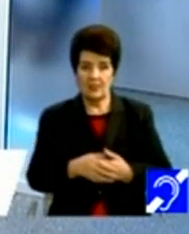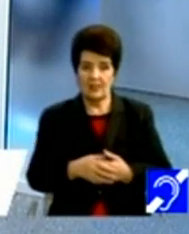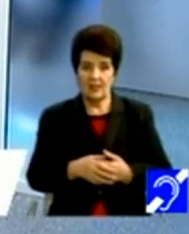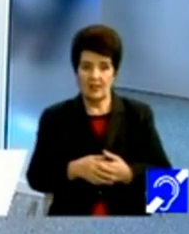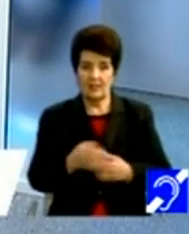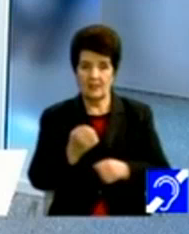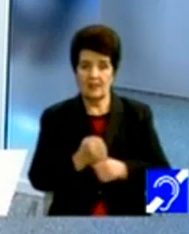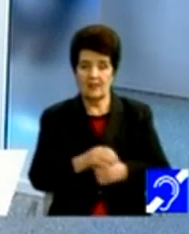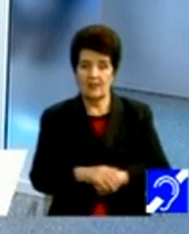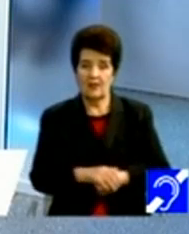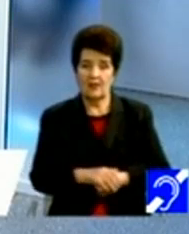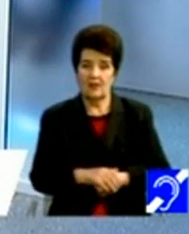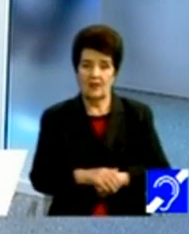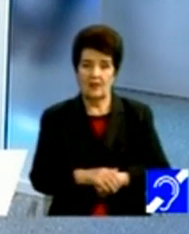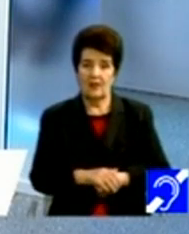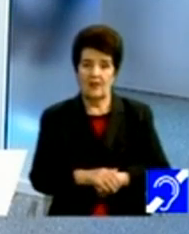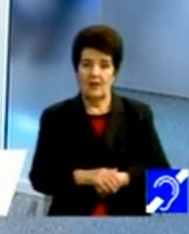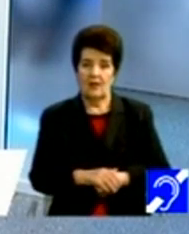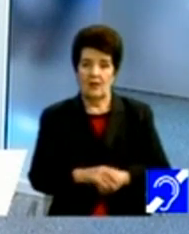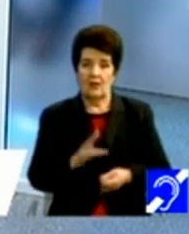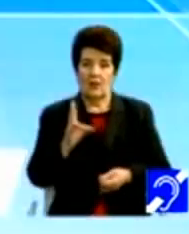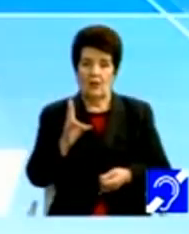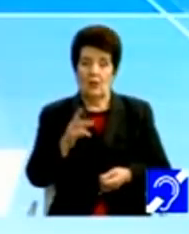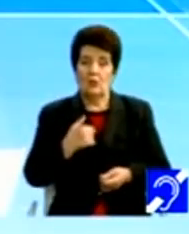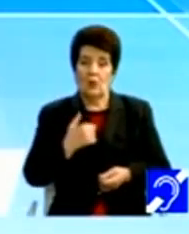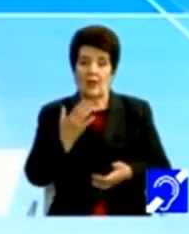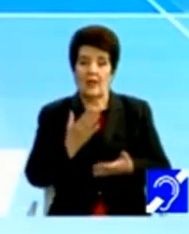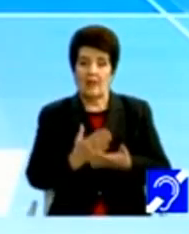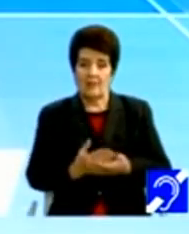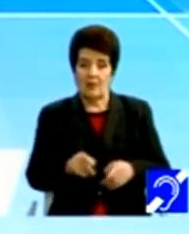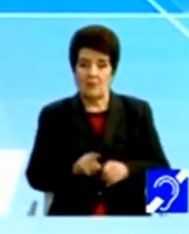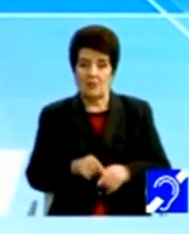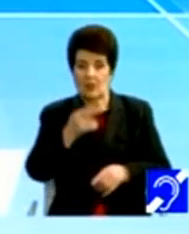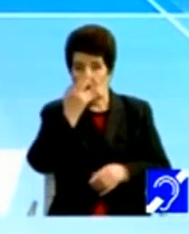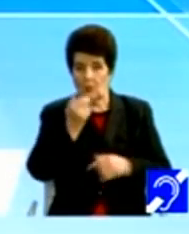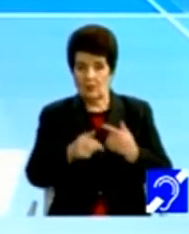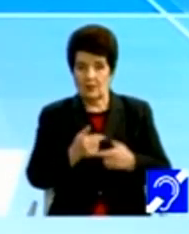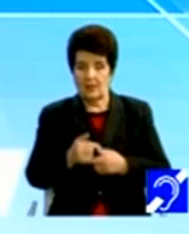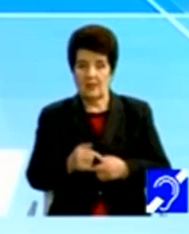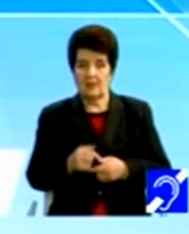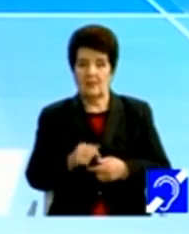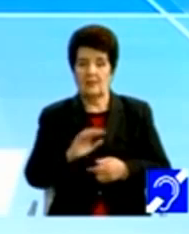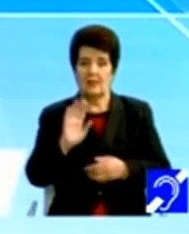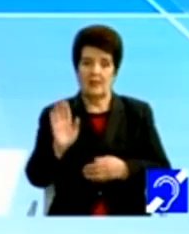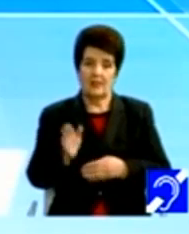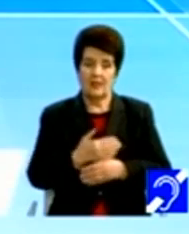date celor care nu le-au meritat. Bun. Noi avem așa o tendință că trebuie să demolăm monumente, trebuie să retragem ce s-a